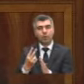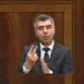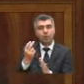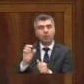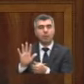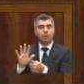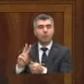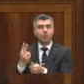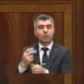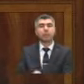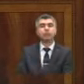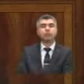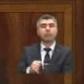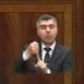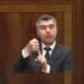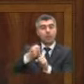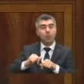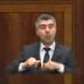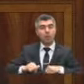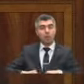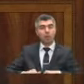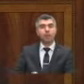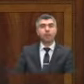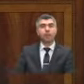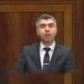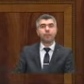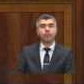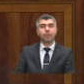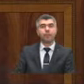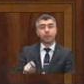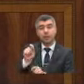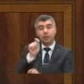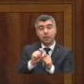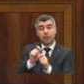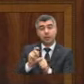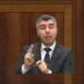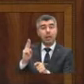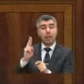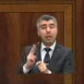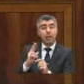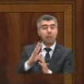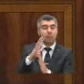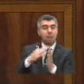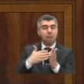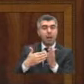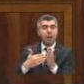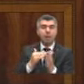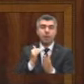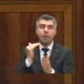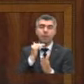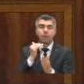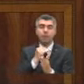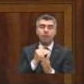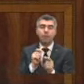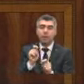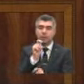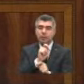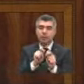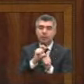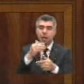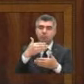2022-2026، عملت الوزارة خلال هذه السنة على إطلاق برنامج للتدخل الاستعجالي لتأهيل